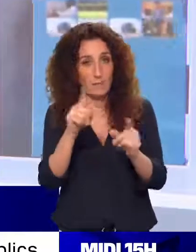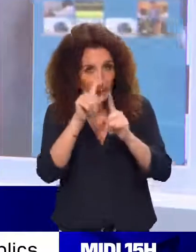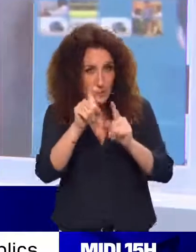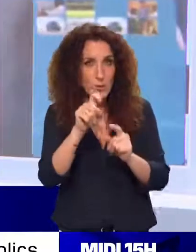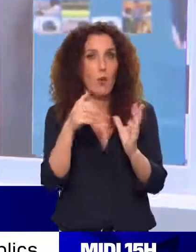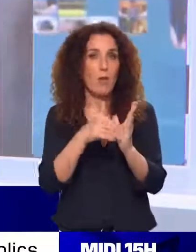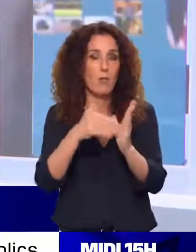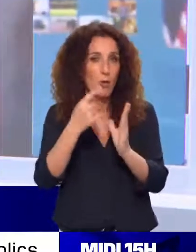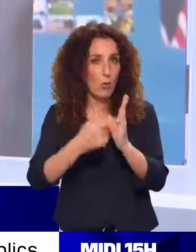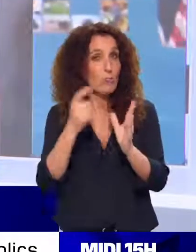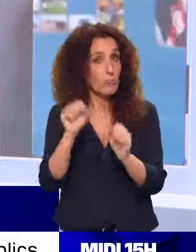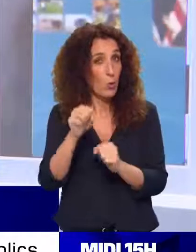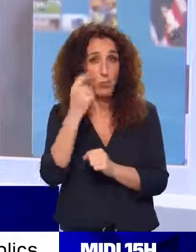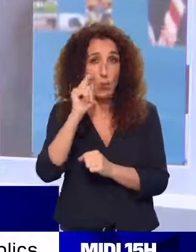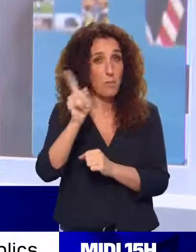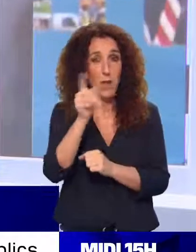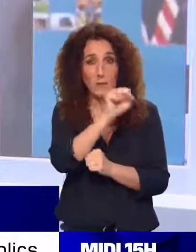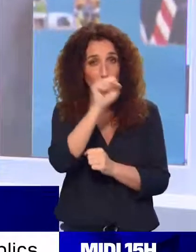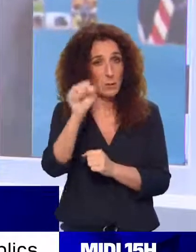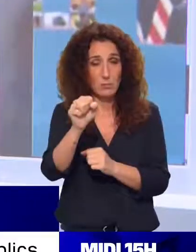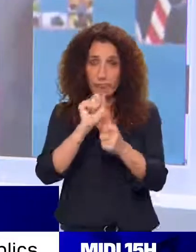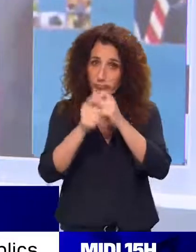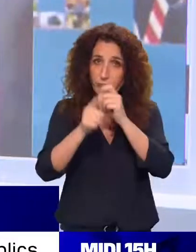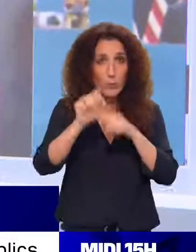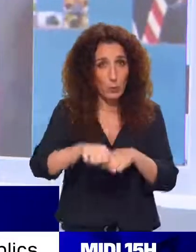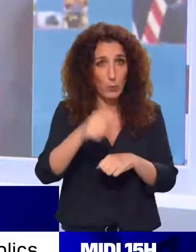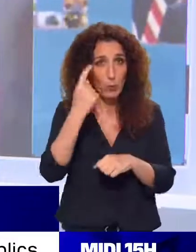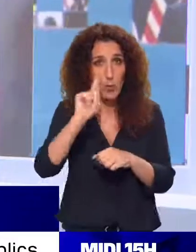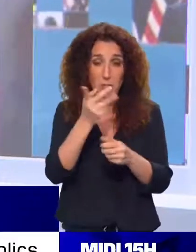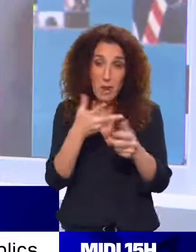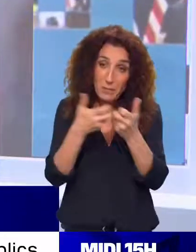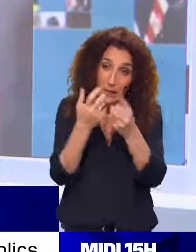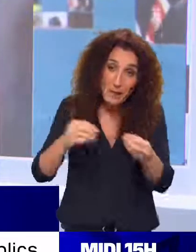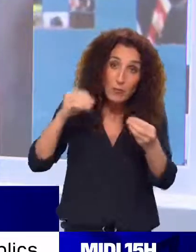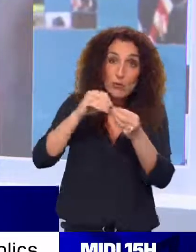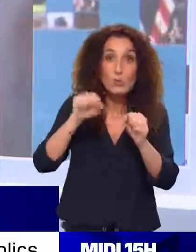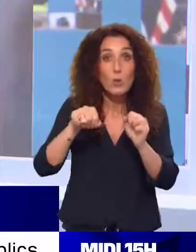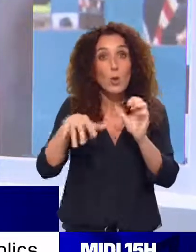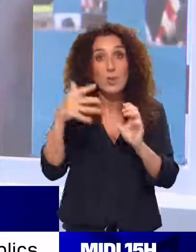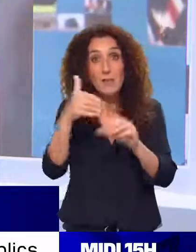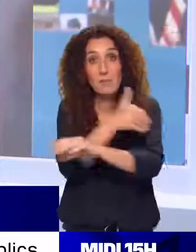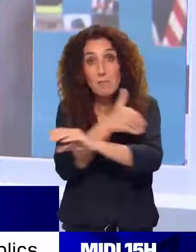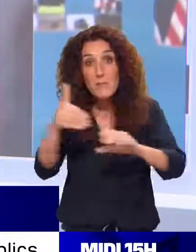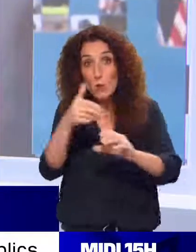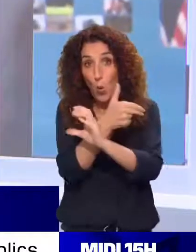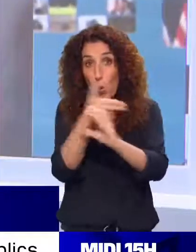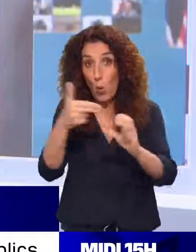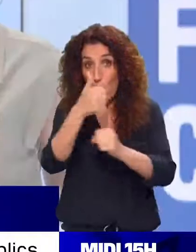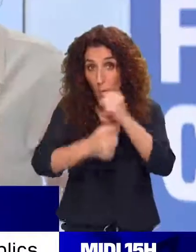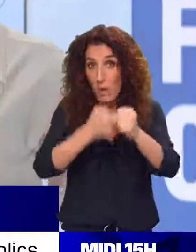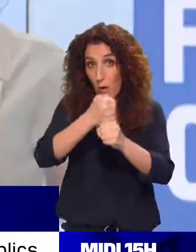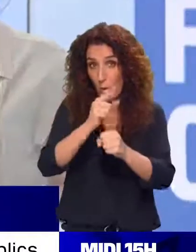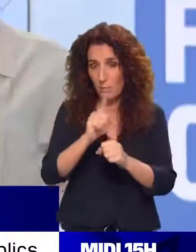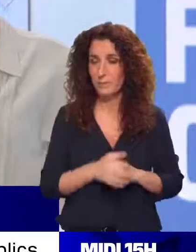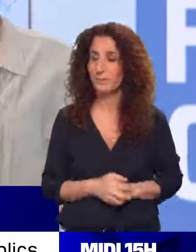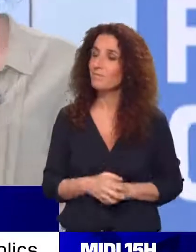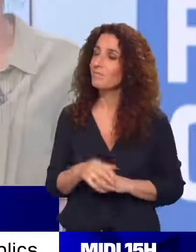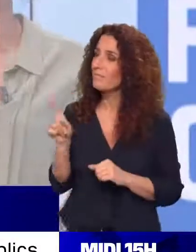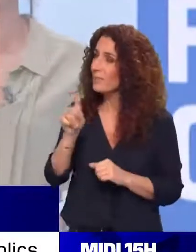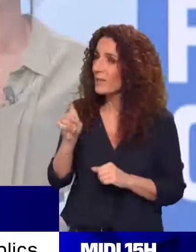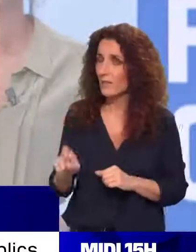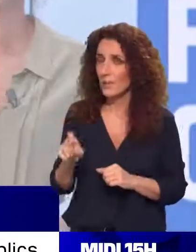être effectif par la securitate sécurité sociale le coût supplémentaire est estimé à 15 millions d'euros annuels la question fanny de la pma pour